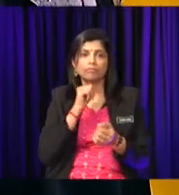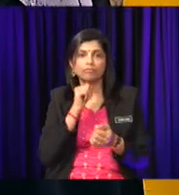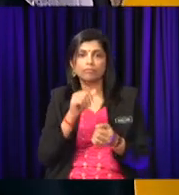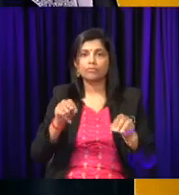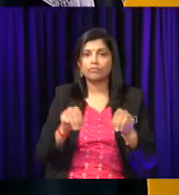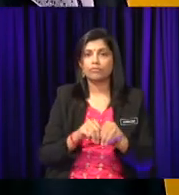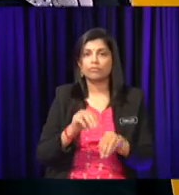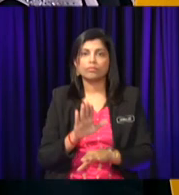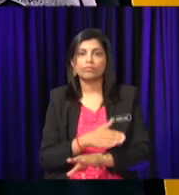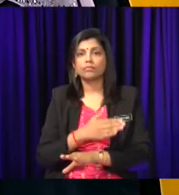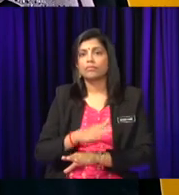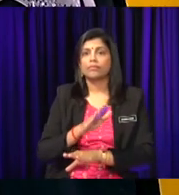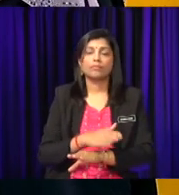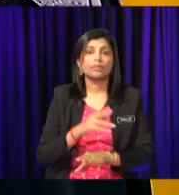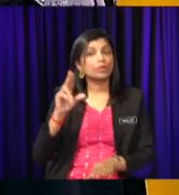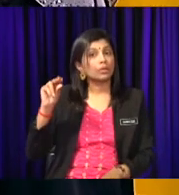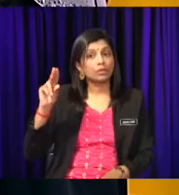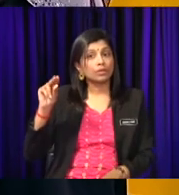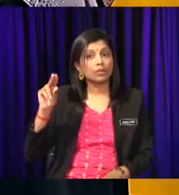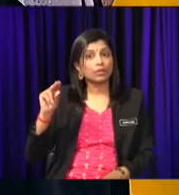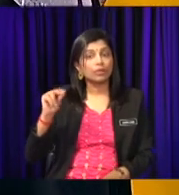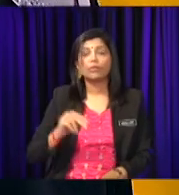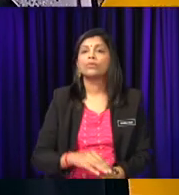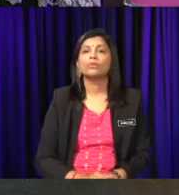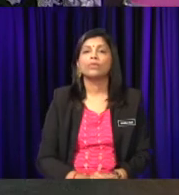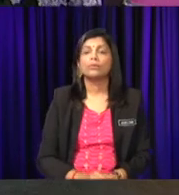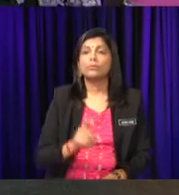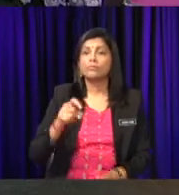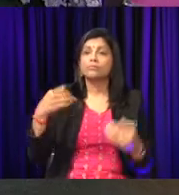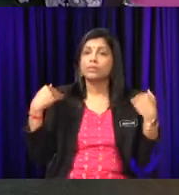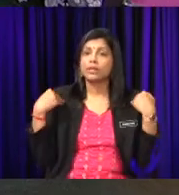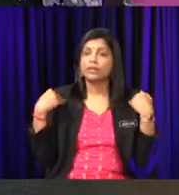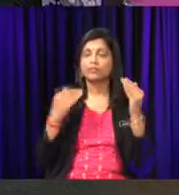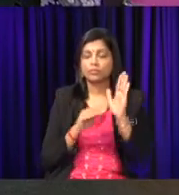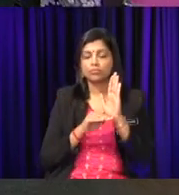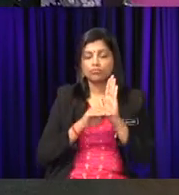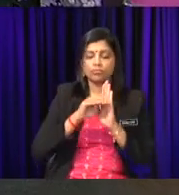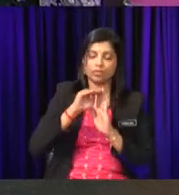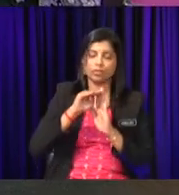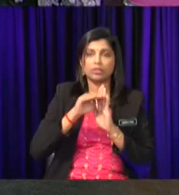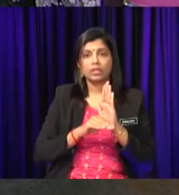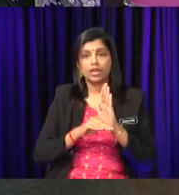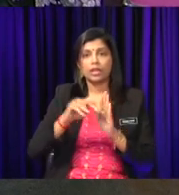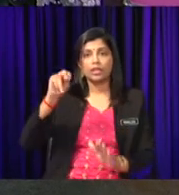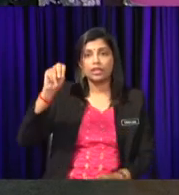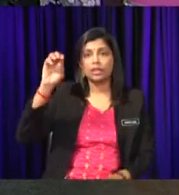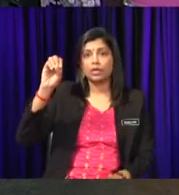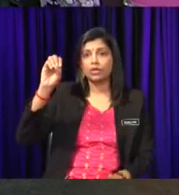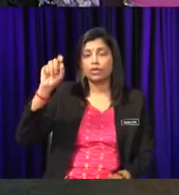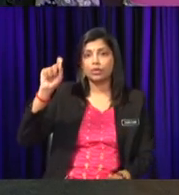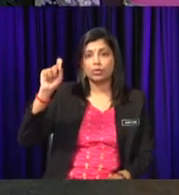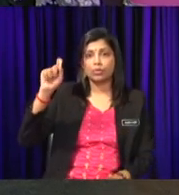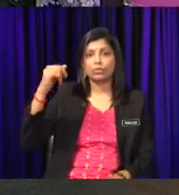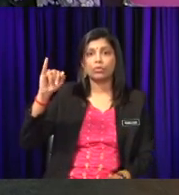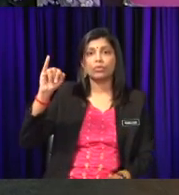ada seekor bukan itu sebenarnya Irama itu maksudnya lebih kepada tinggi rendah bacaan tersebut nah mengikut maksud